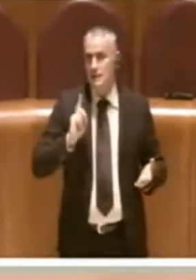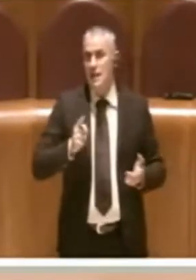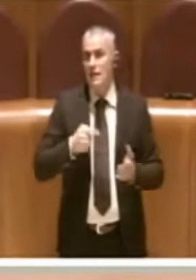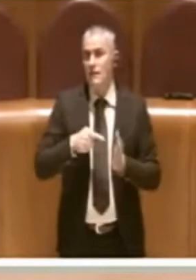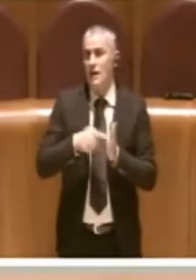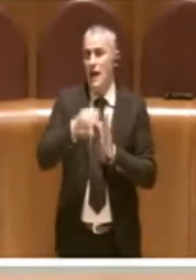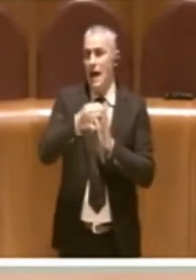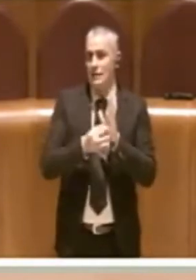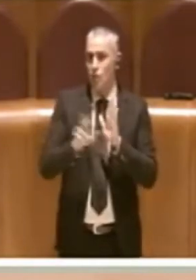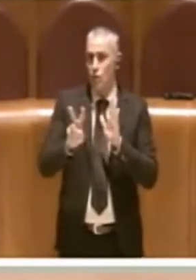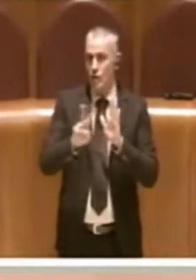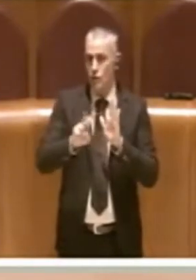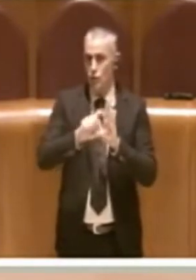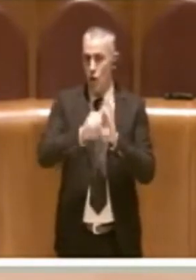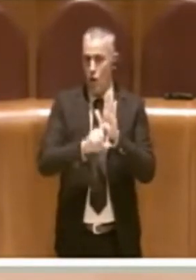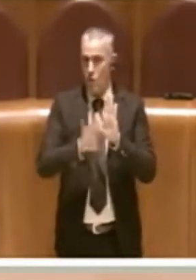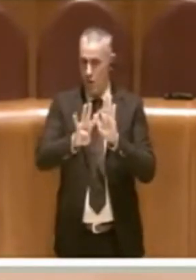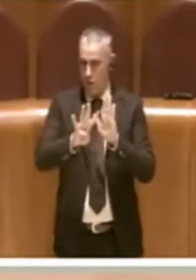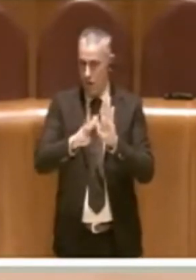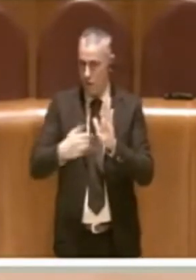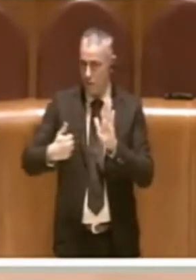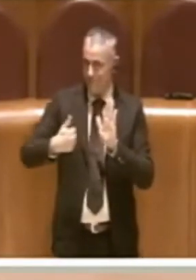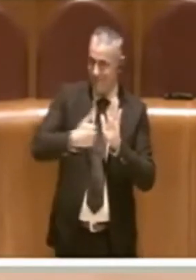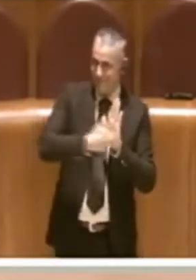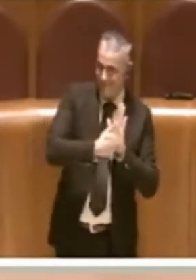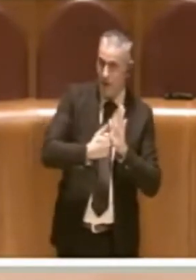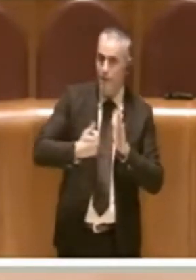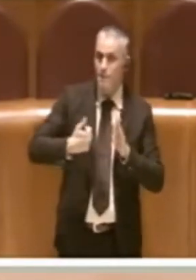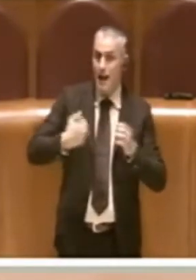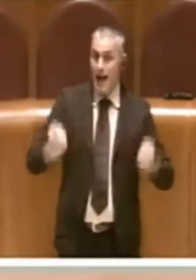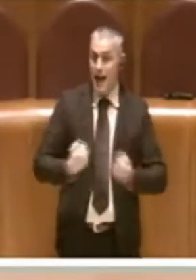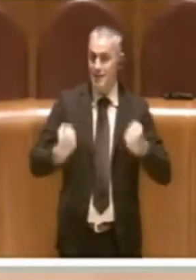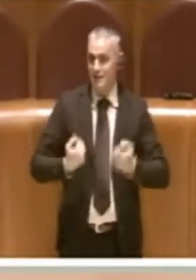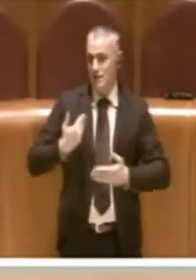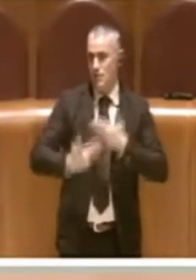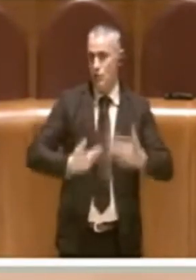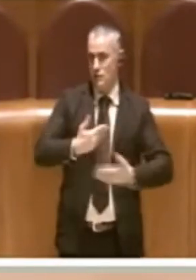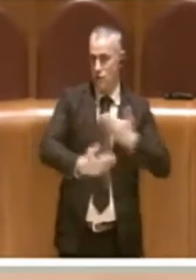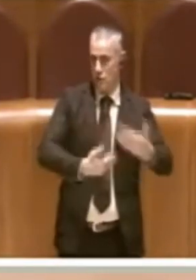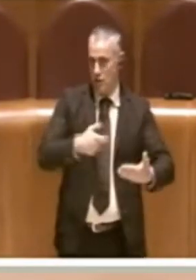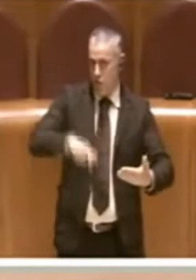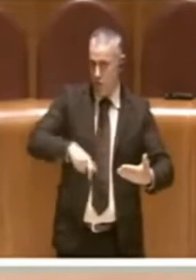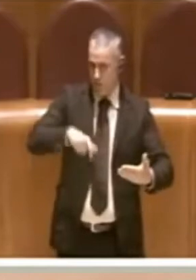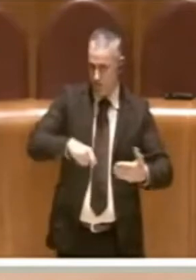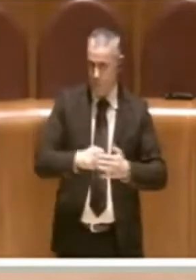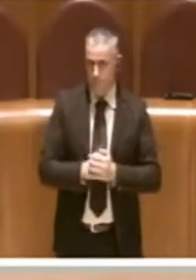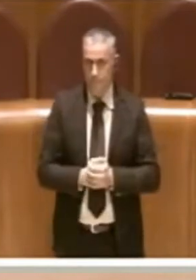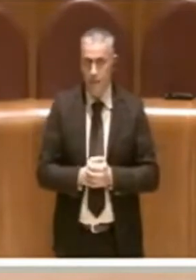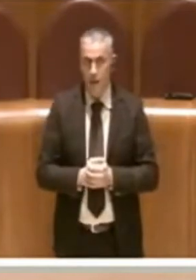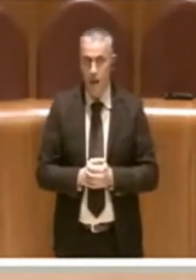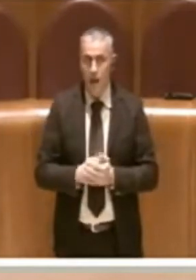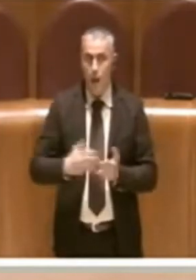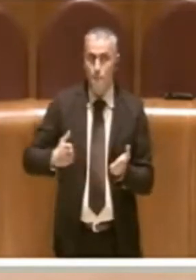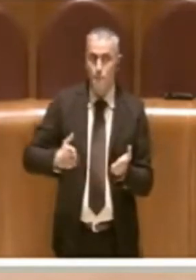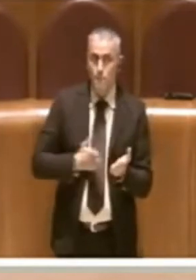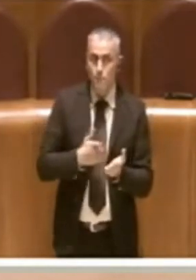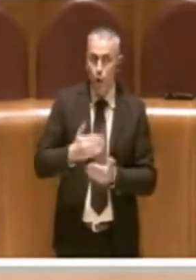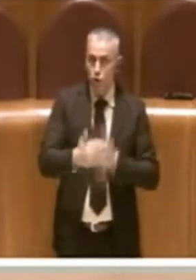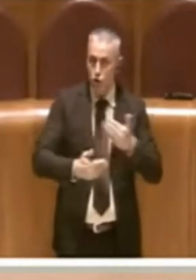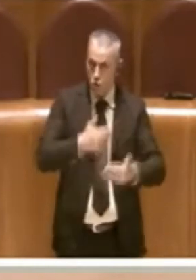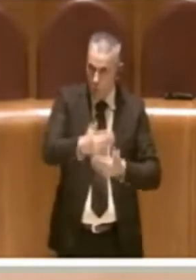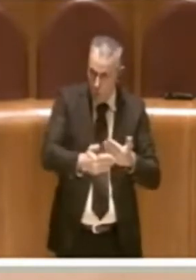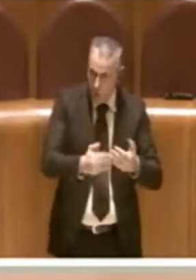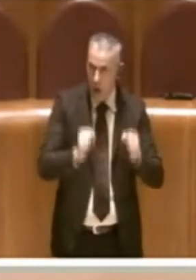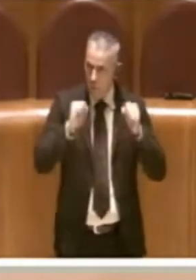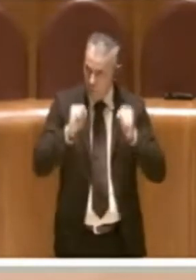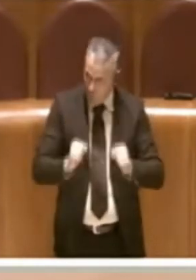l'articolo 22,4, quindi la prosecuzione delle attività. E inoltre questa procedura potrà essere prevista soltanto dopo